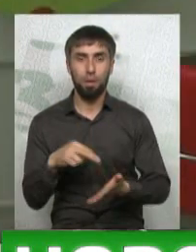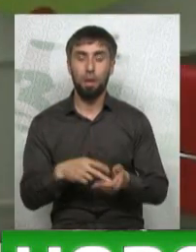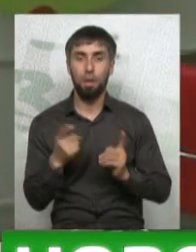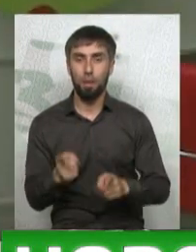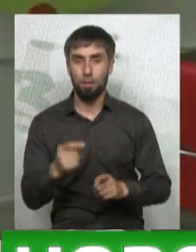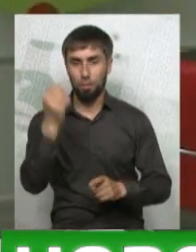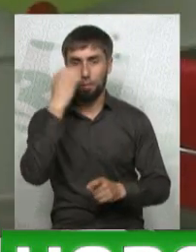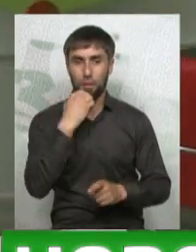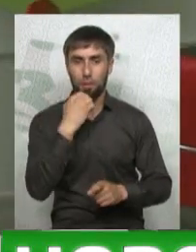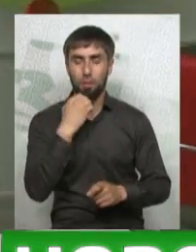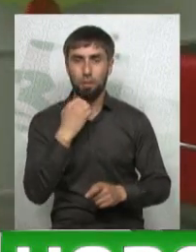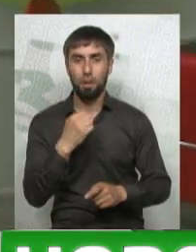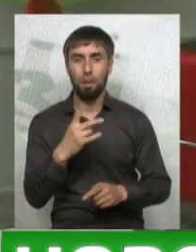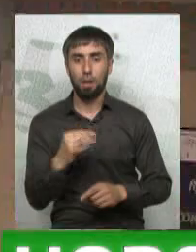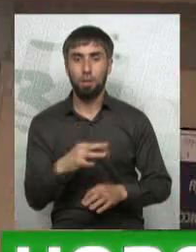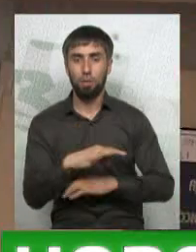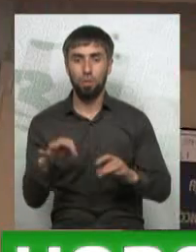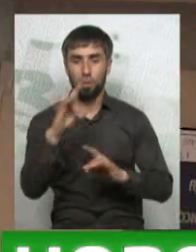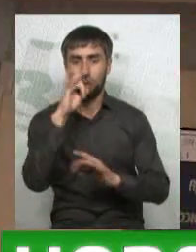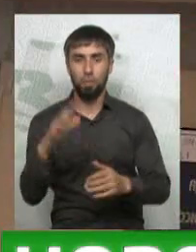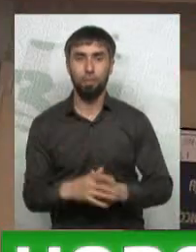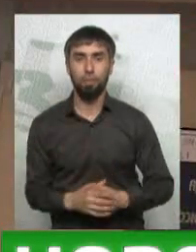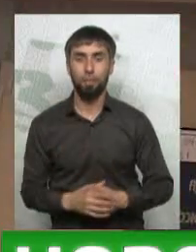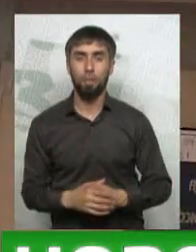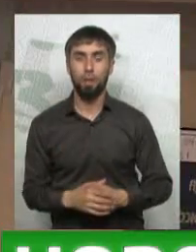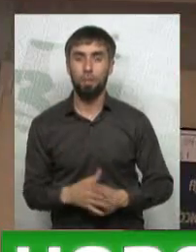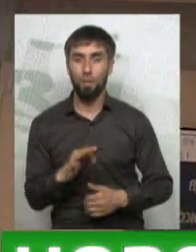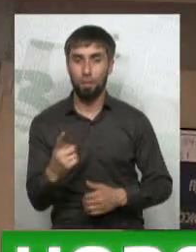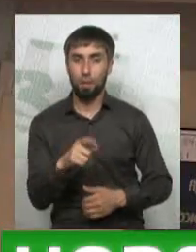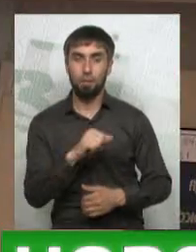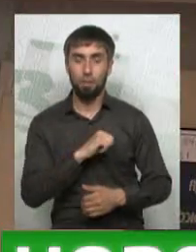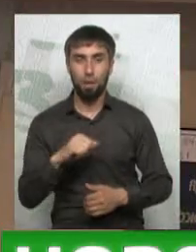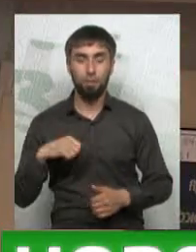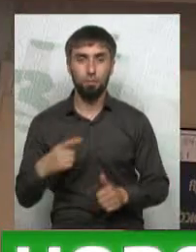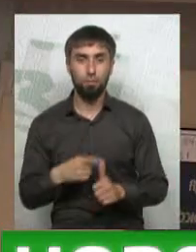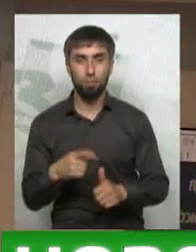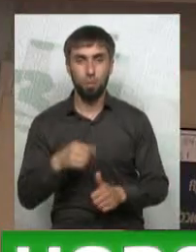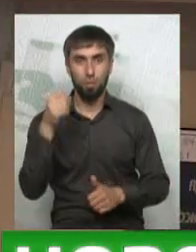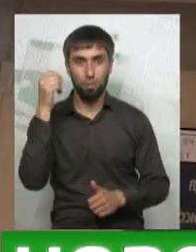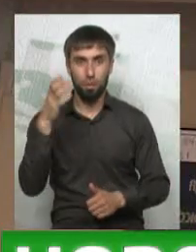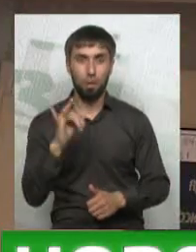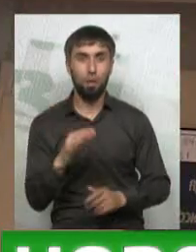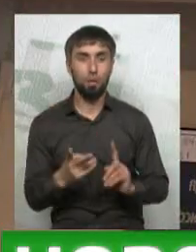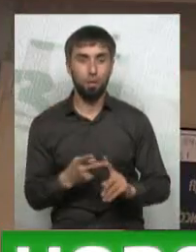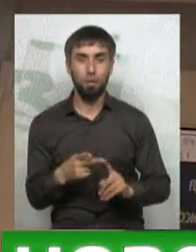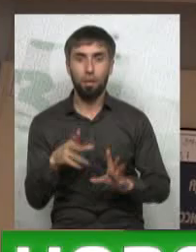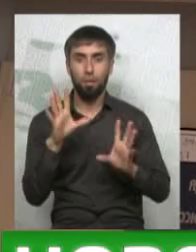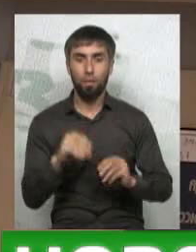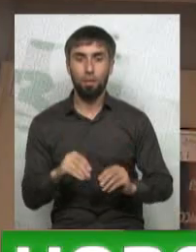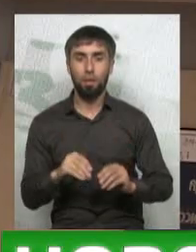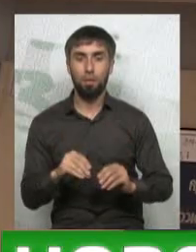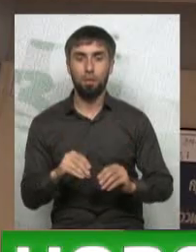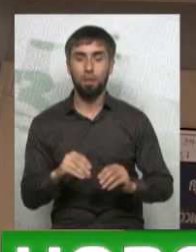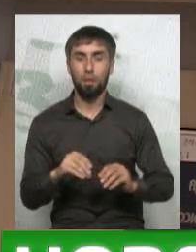реальным благодаря нацпроекту «Культура». Во-первых, ты сам обогащаешься, а во-вторых, ты это все